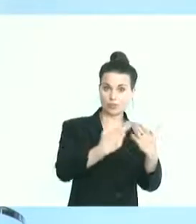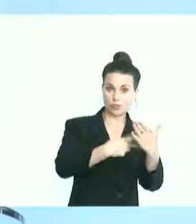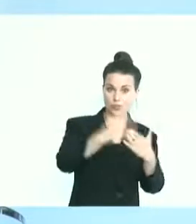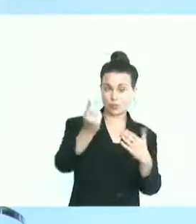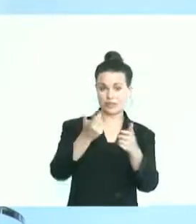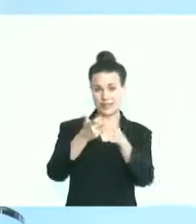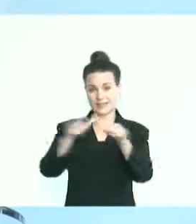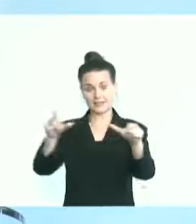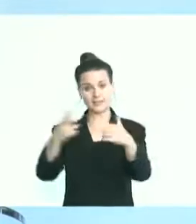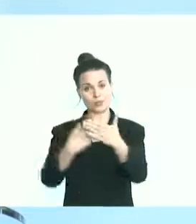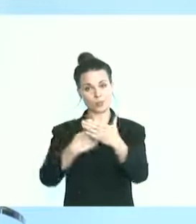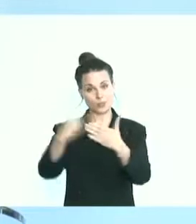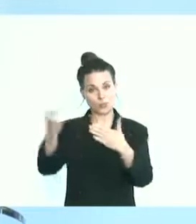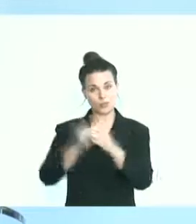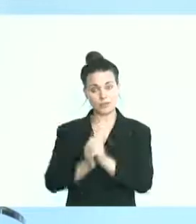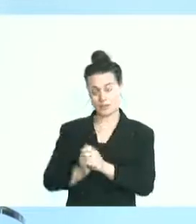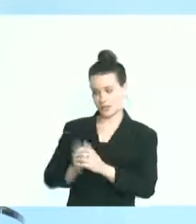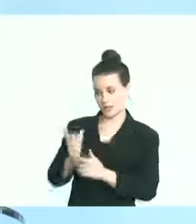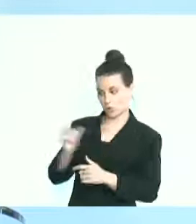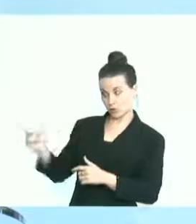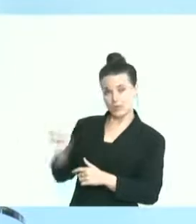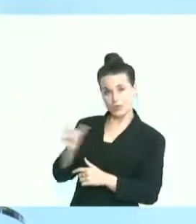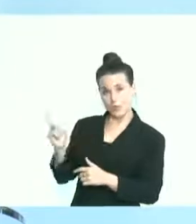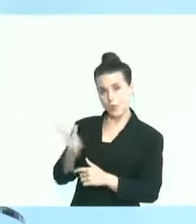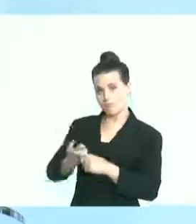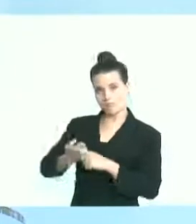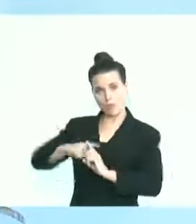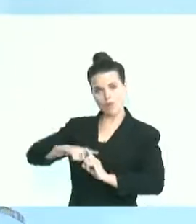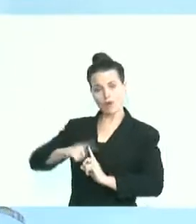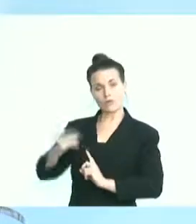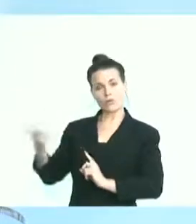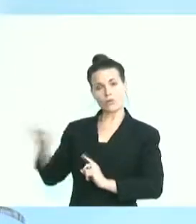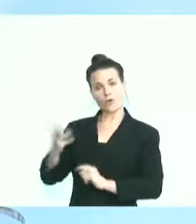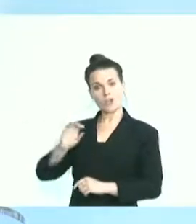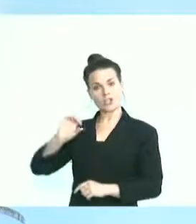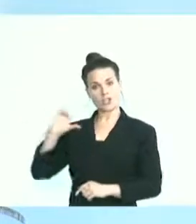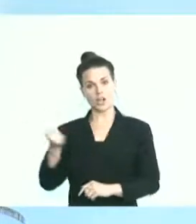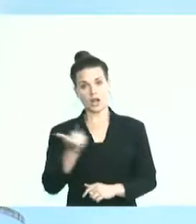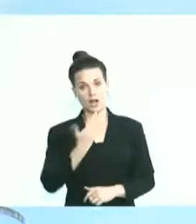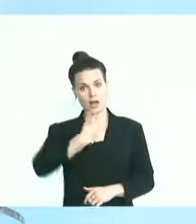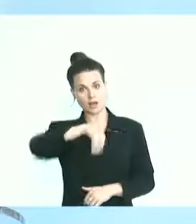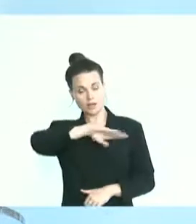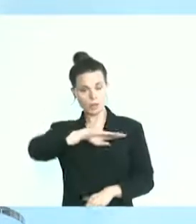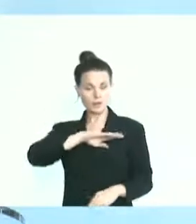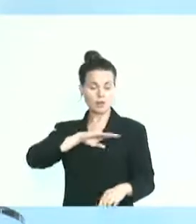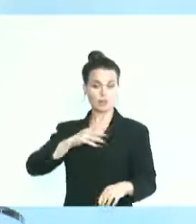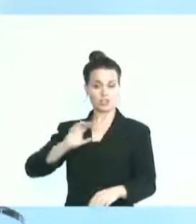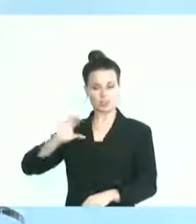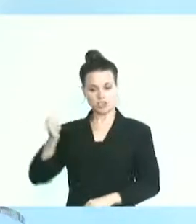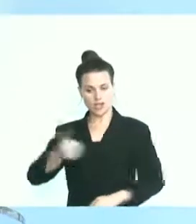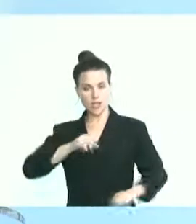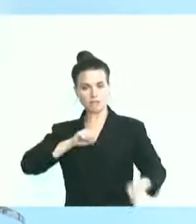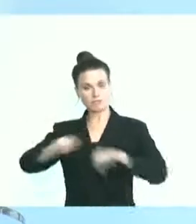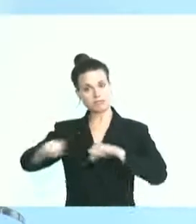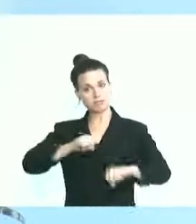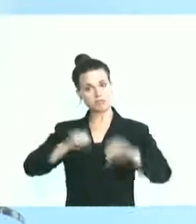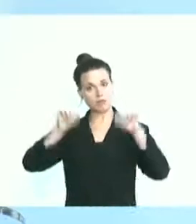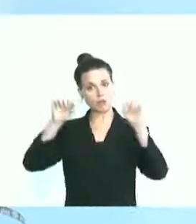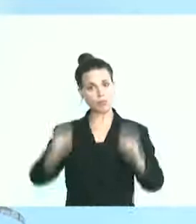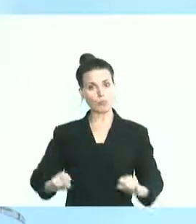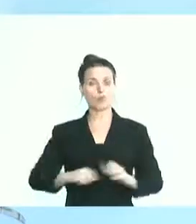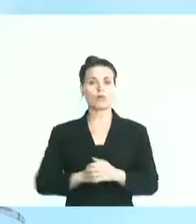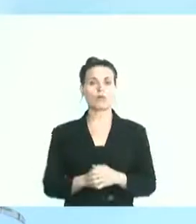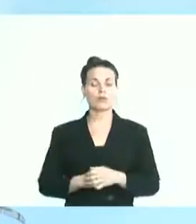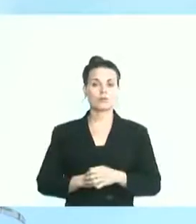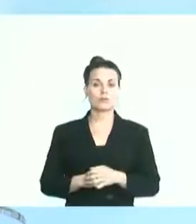Et toi, comme moi, nous avons la conviction que chacun a sa responsabilité dans cette action. Et que ce n'est pas eux et